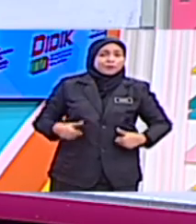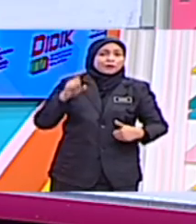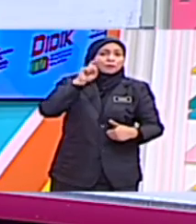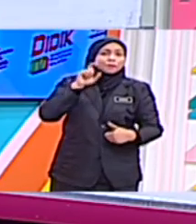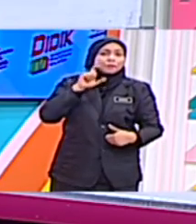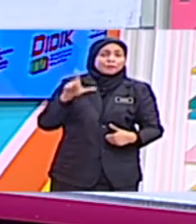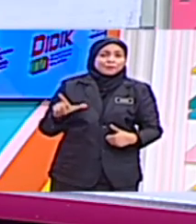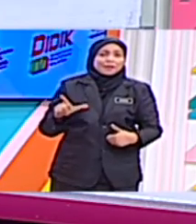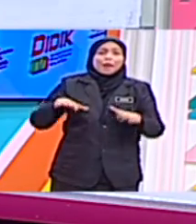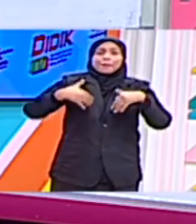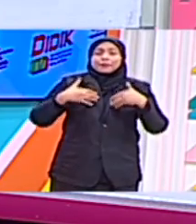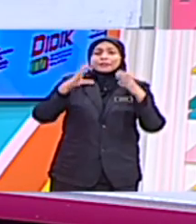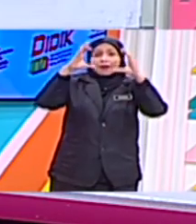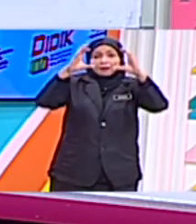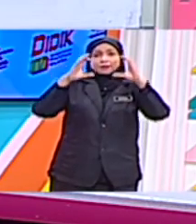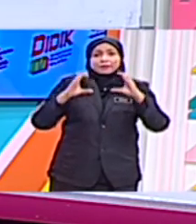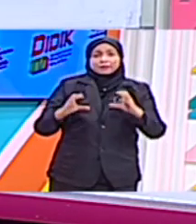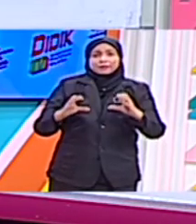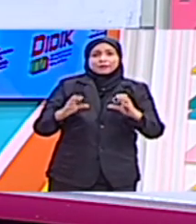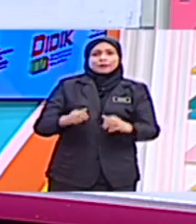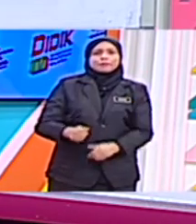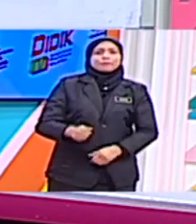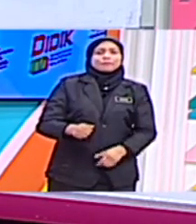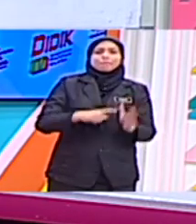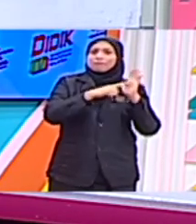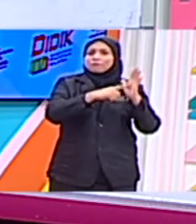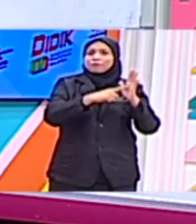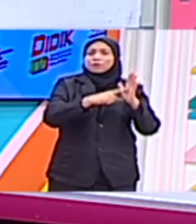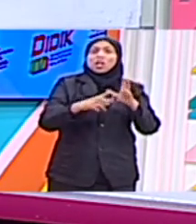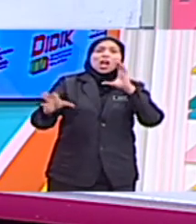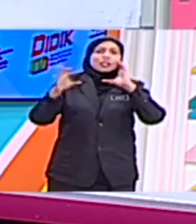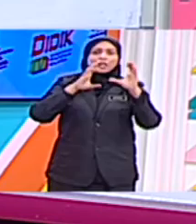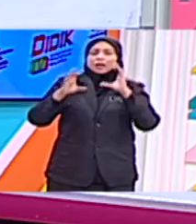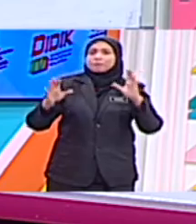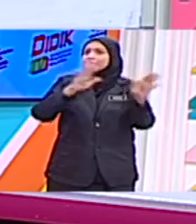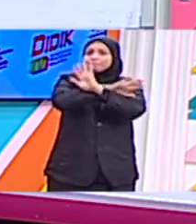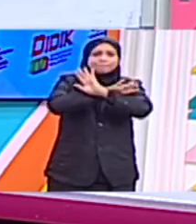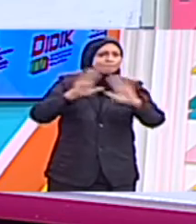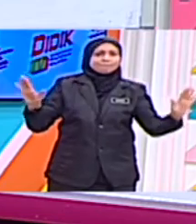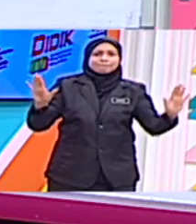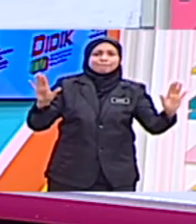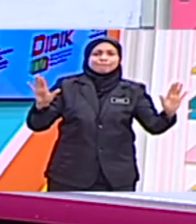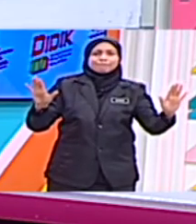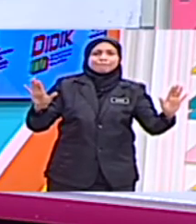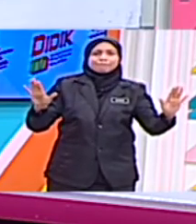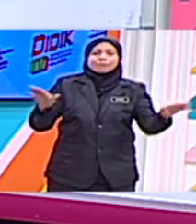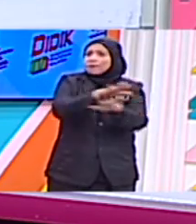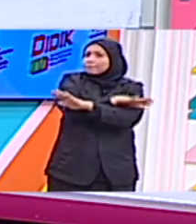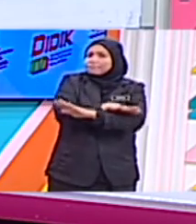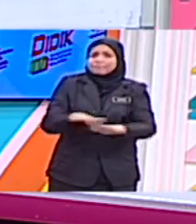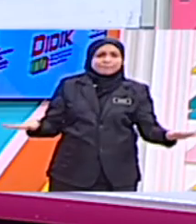Jadi caranya ialah apa tu? Berkata tidak. Atau